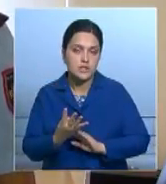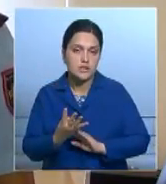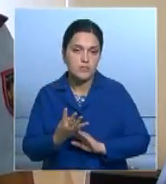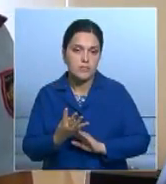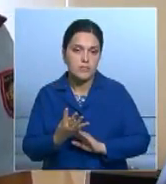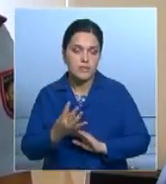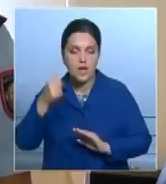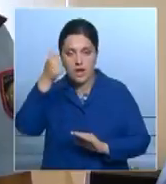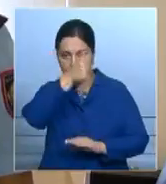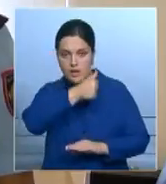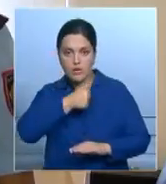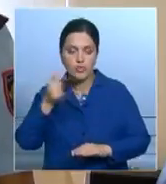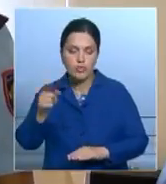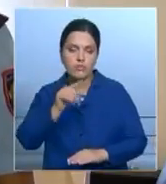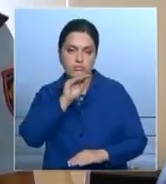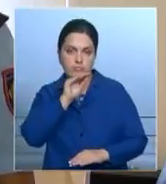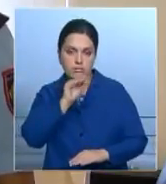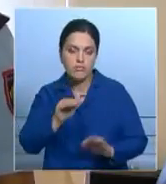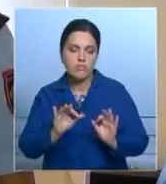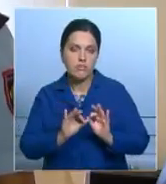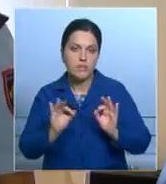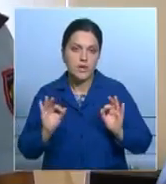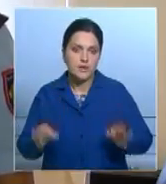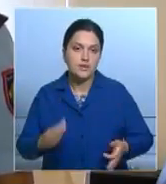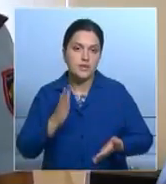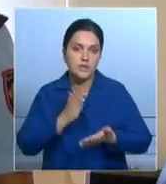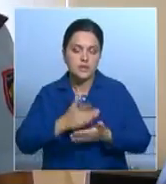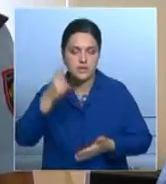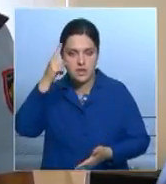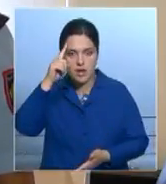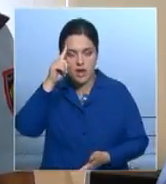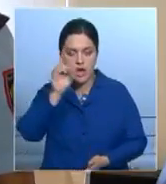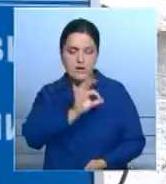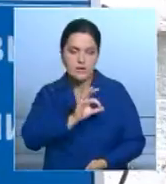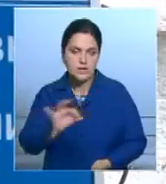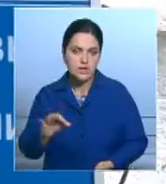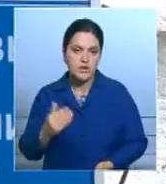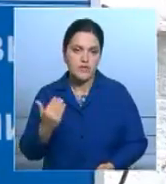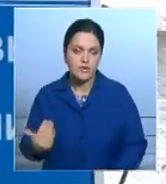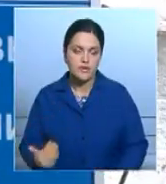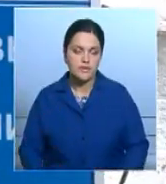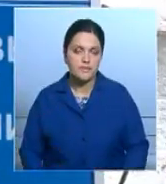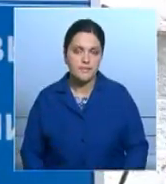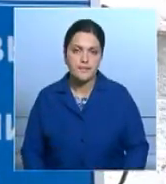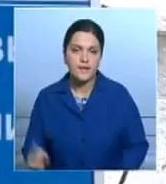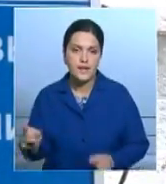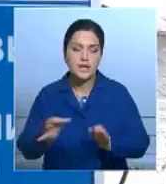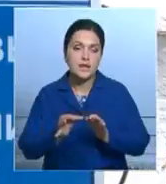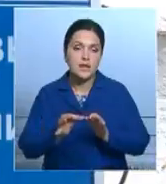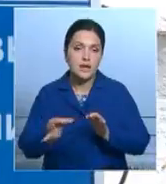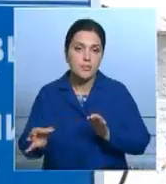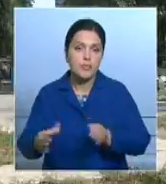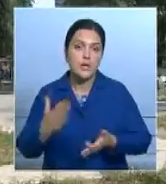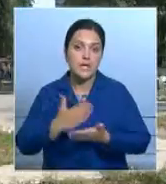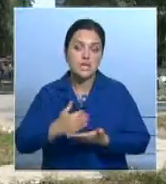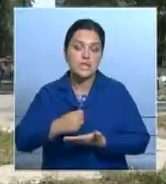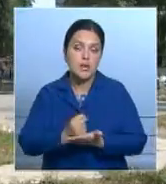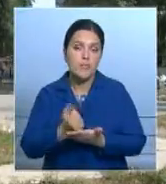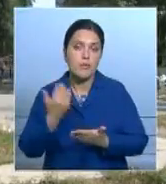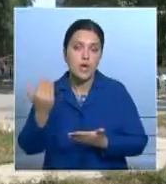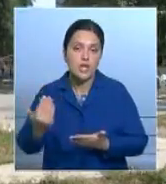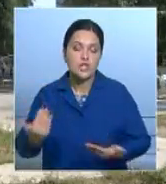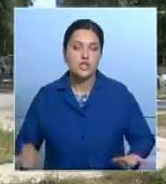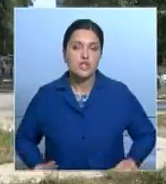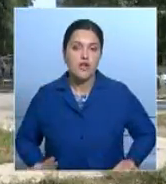Это квалифицированный сотрудник. Знаю его только с положительной стороны. В маленьком микрорайоне, закрепленном за Азаматом,